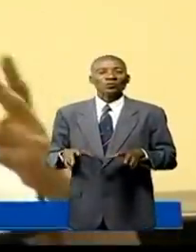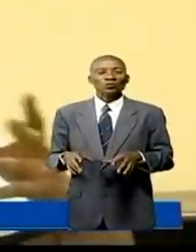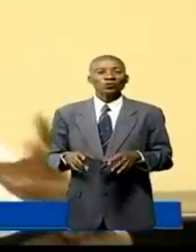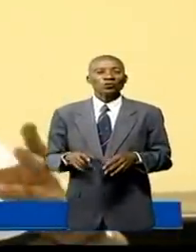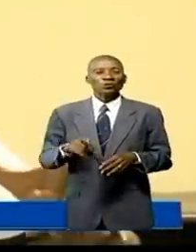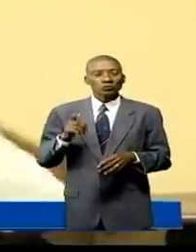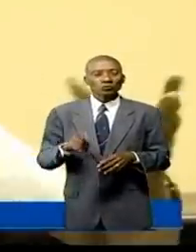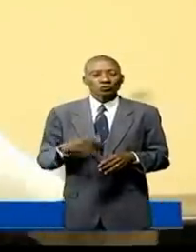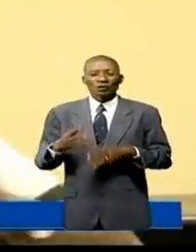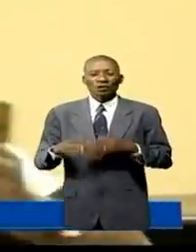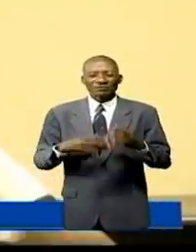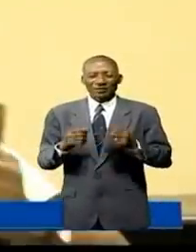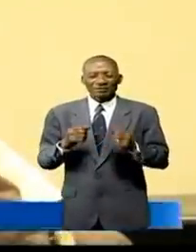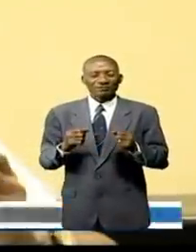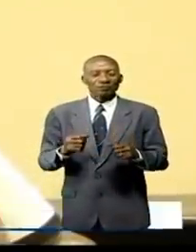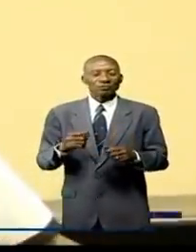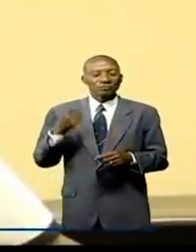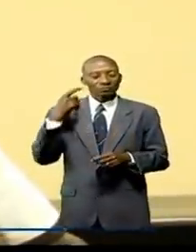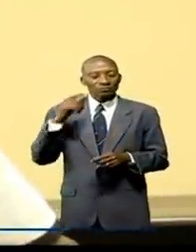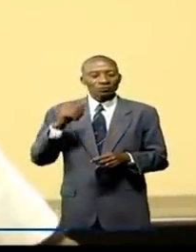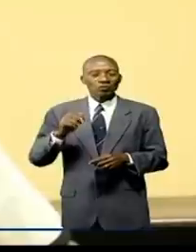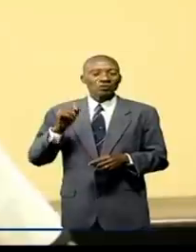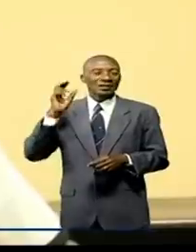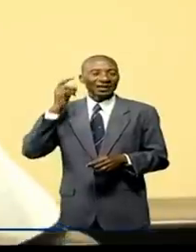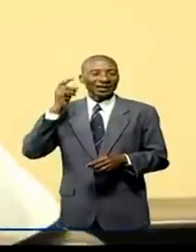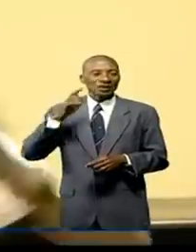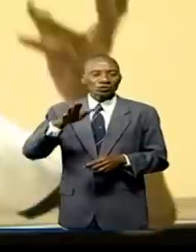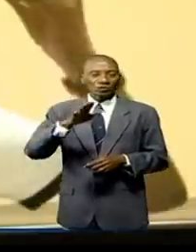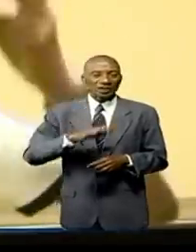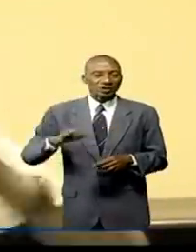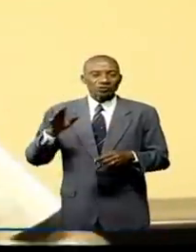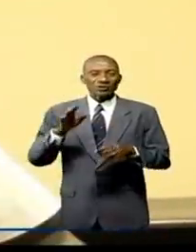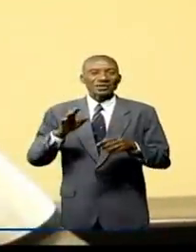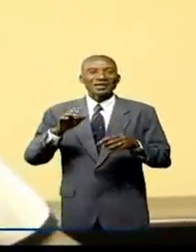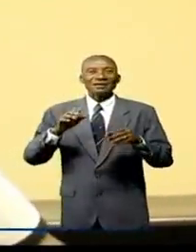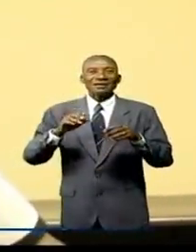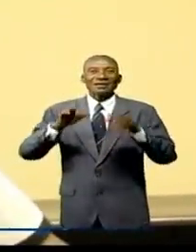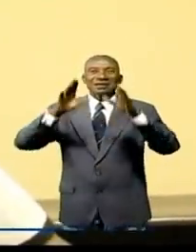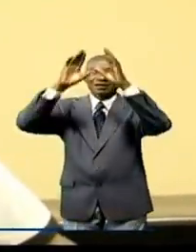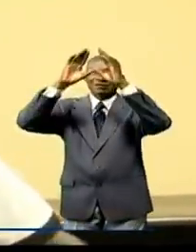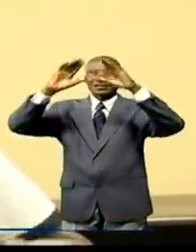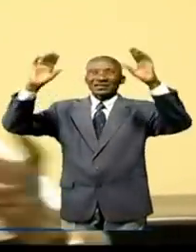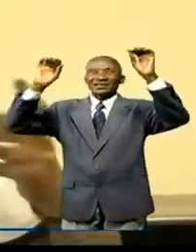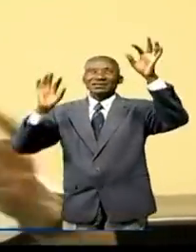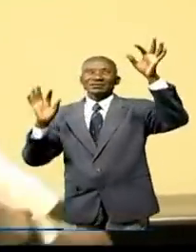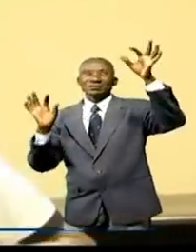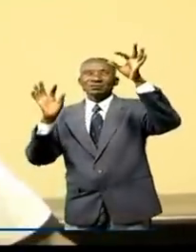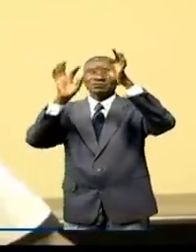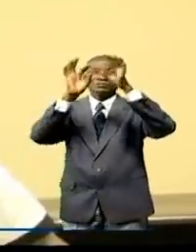radio nationale soit sur satellite. Nous ne sommes pas sur satellite.